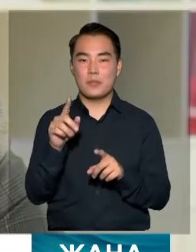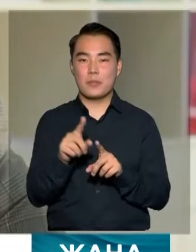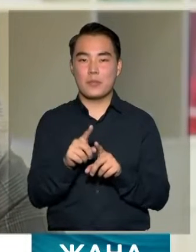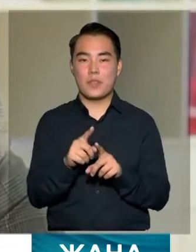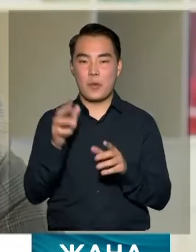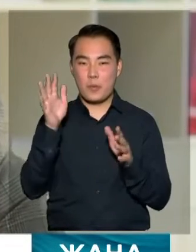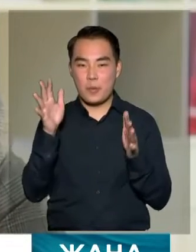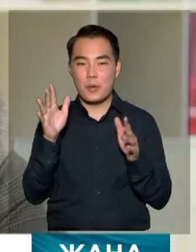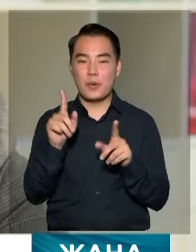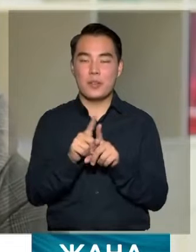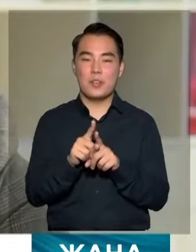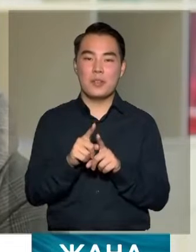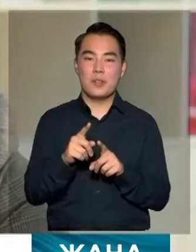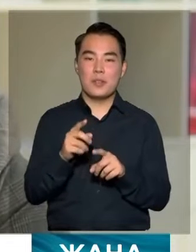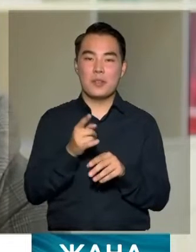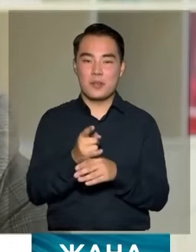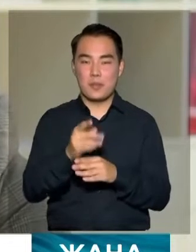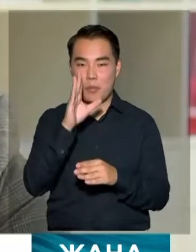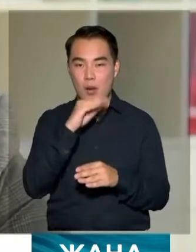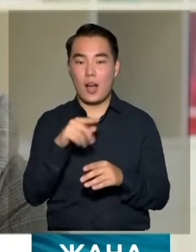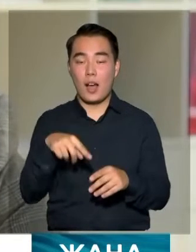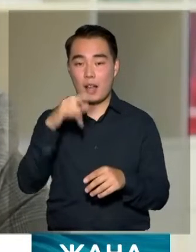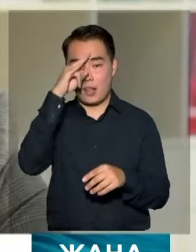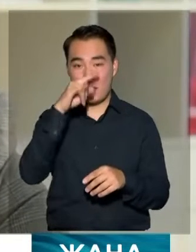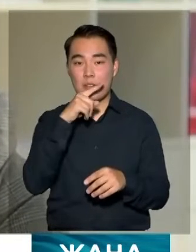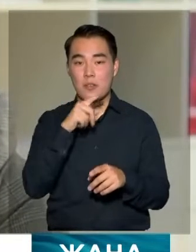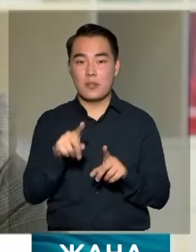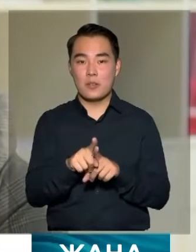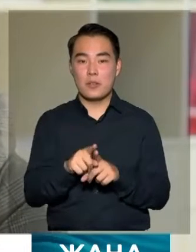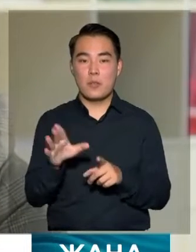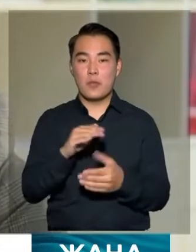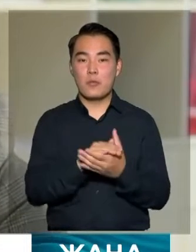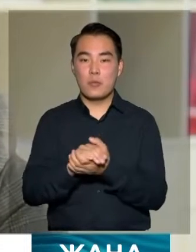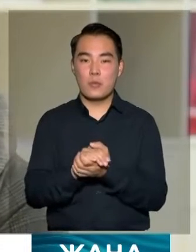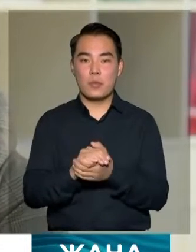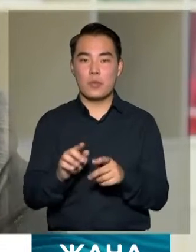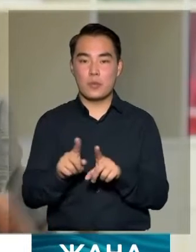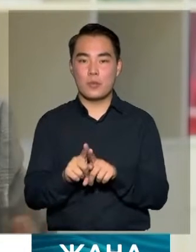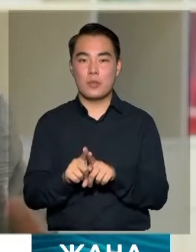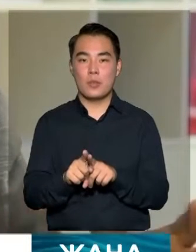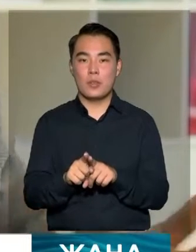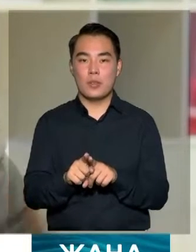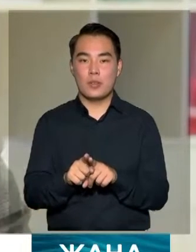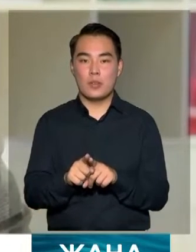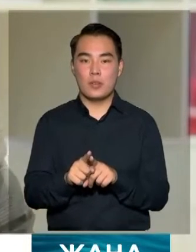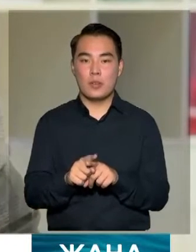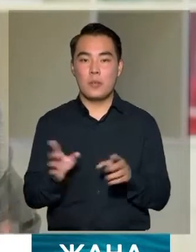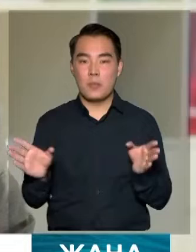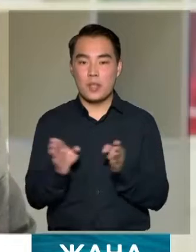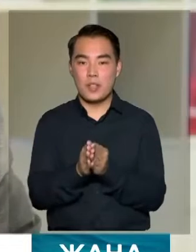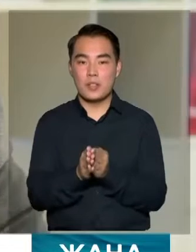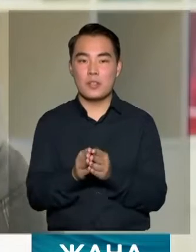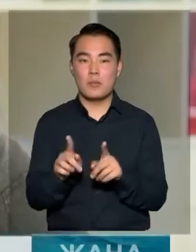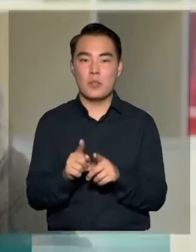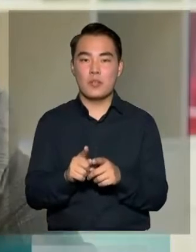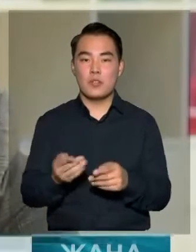жоқпын. Қазақстан өте толеранттылық ел. Көп ұлттар бірге өмір